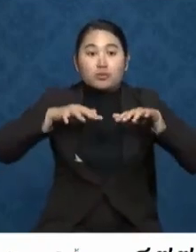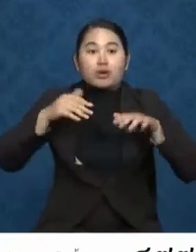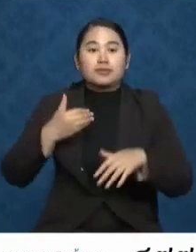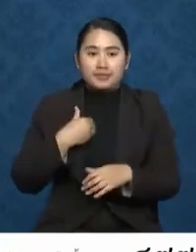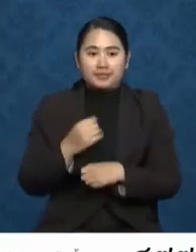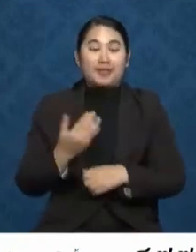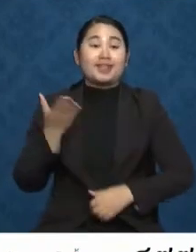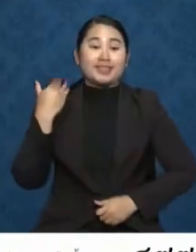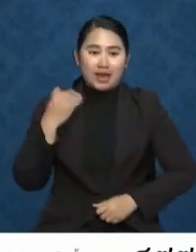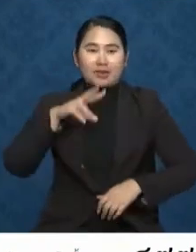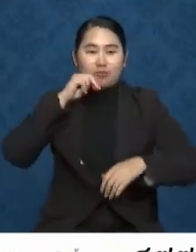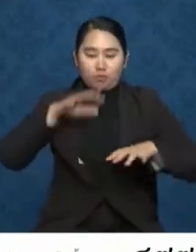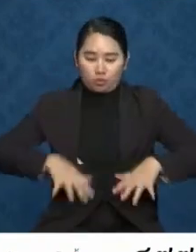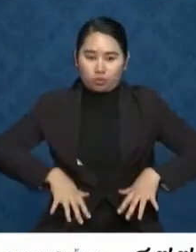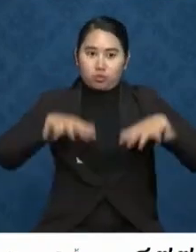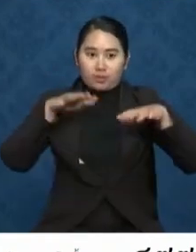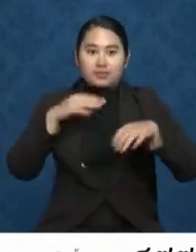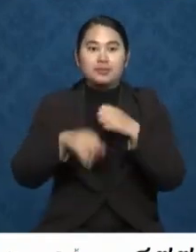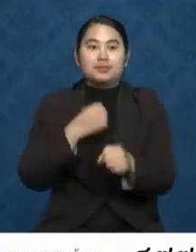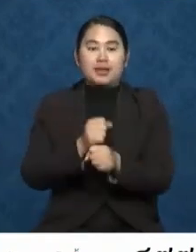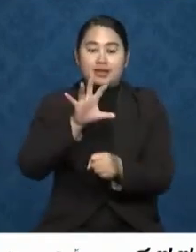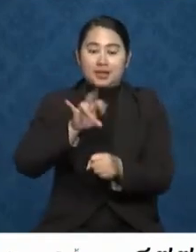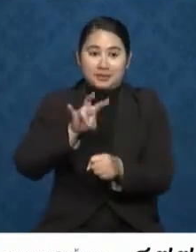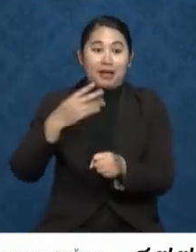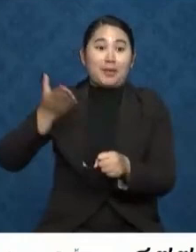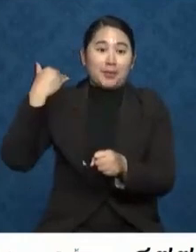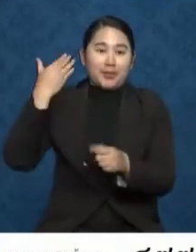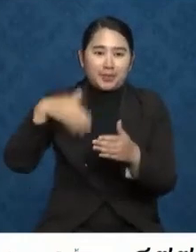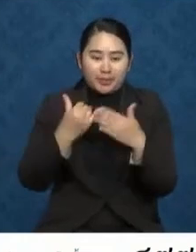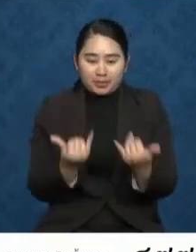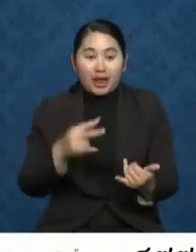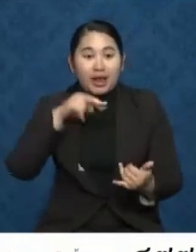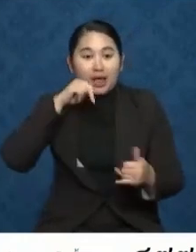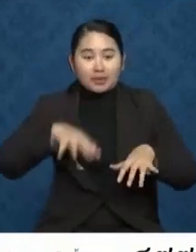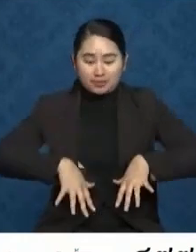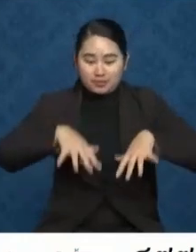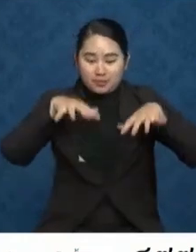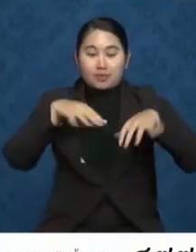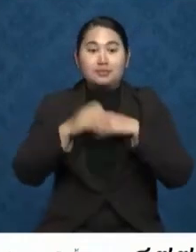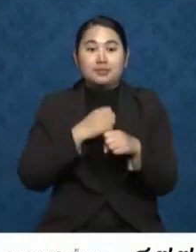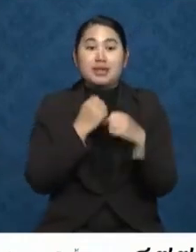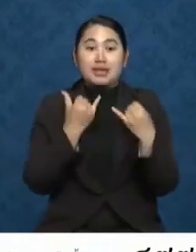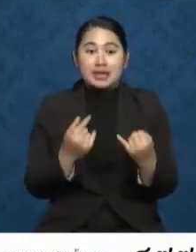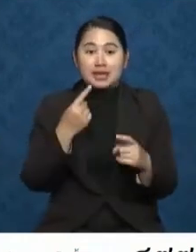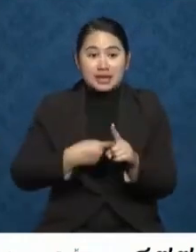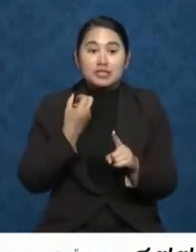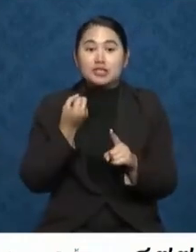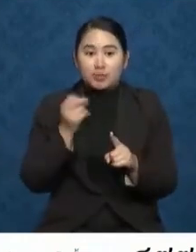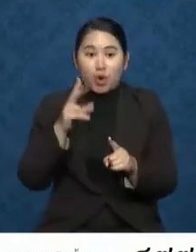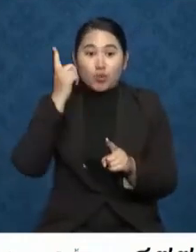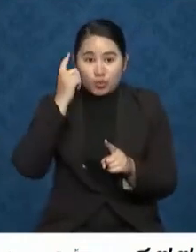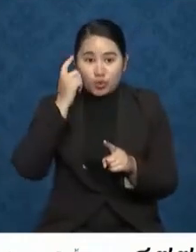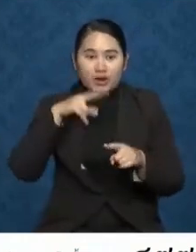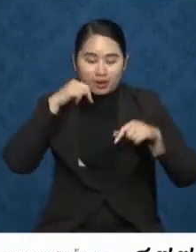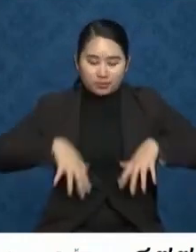แต่ล่าสุดที่ผ่านมาหนักที่สุด77ปีที่ผ่านมาน้ำท่วมแล้วเรารู้ไหมครับว่าปลายปีนี้น้ำจะมาแน่ๆแล้วแล้วไหนล่ะ